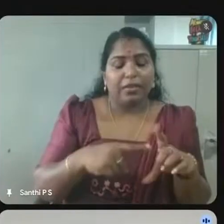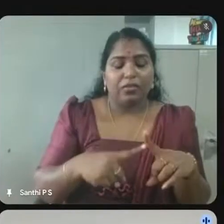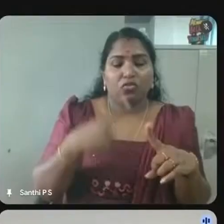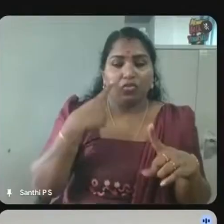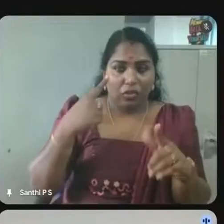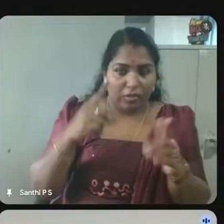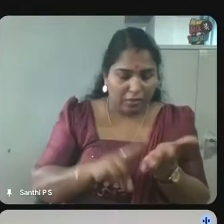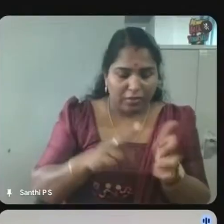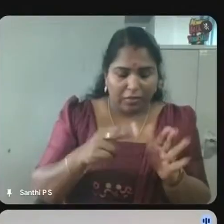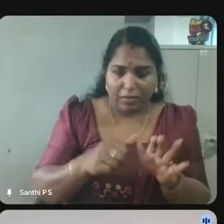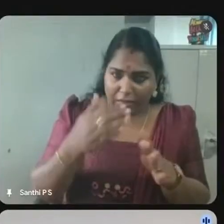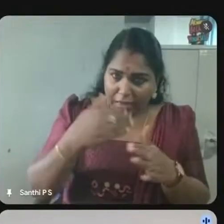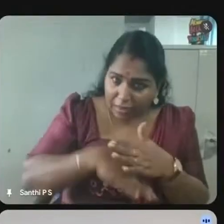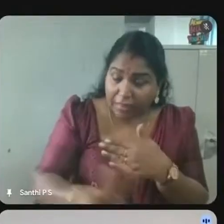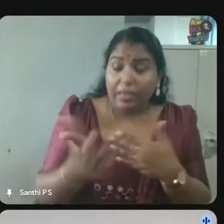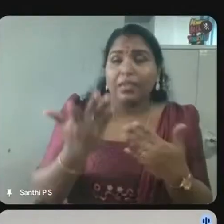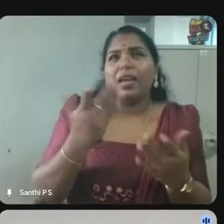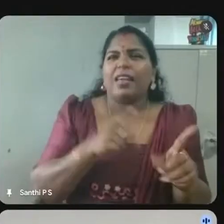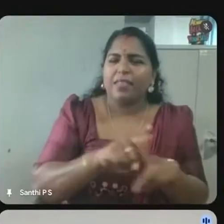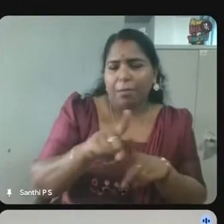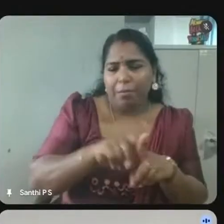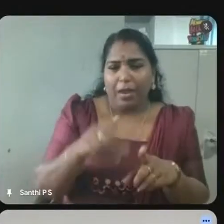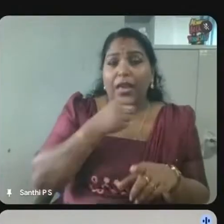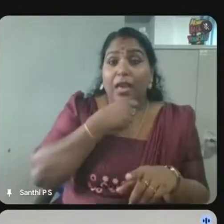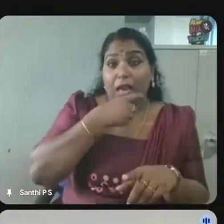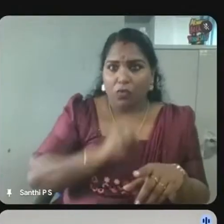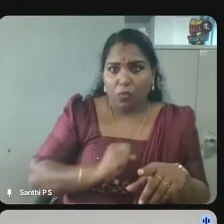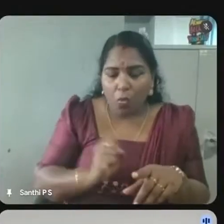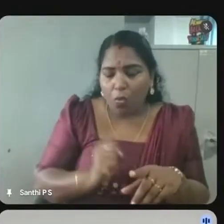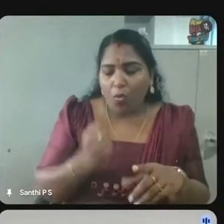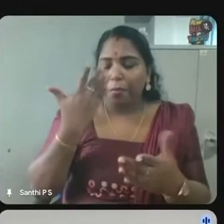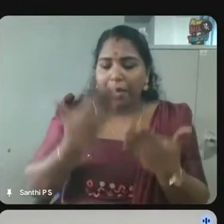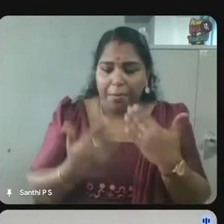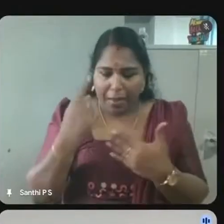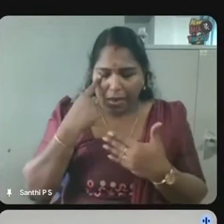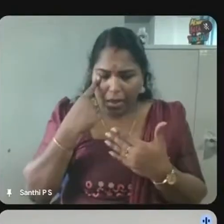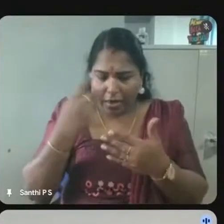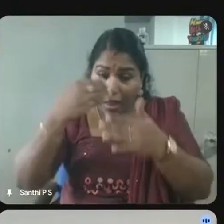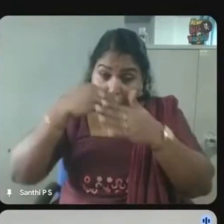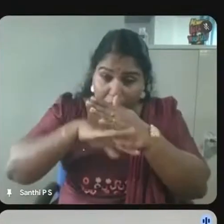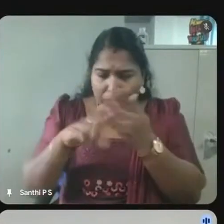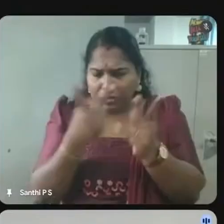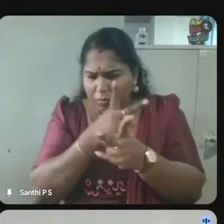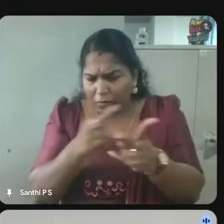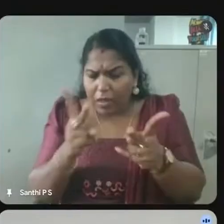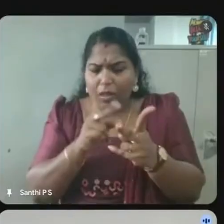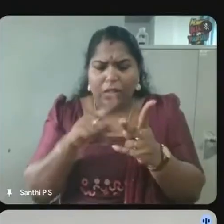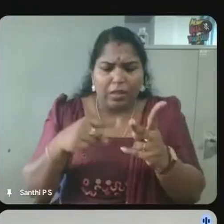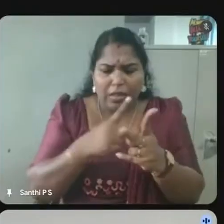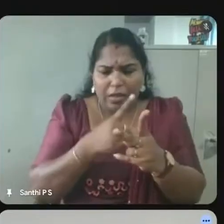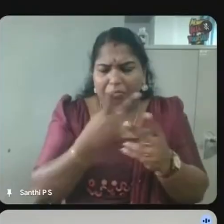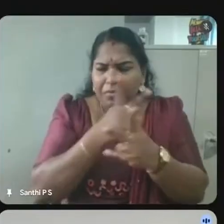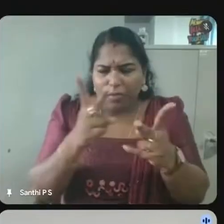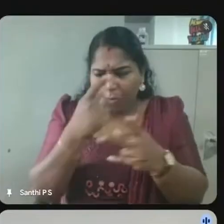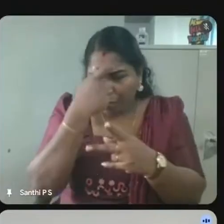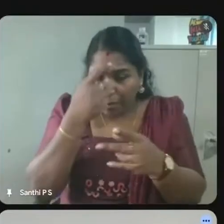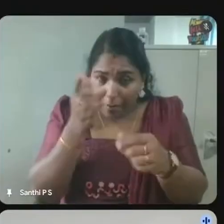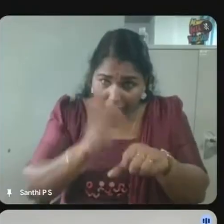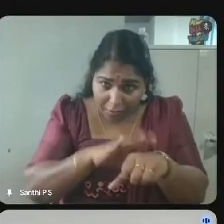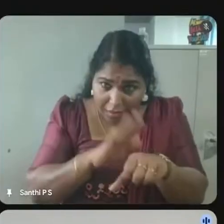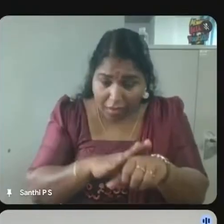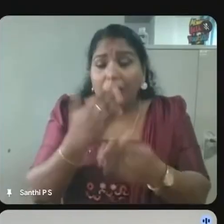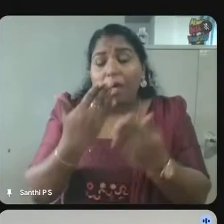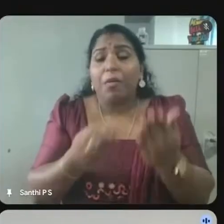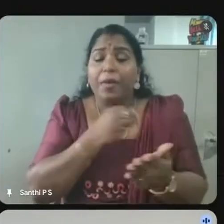ആയിട്ടുള്ള മാക്യുലർ ഡീജനറേഷൻസ്, ചിലതിനൊന്നും നമുക്ക് ചികിത്സ ഇല്ല. ചിലതിന് ചികിത്സയുണ്ട്, ചിലതിന് ചികിത്സിച്ചാൽ തന്നെയും നമുക്ക് അത് കാഴ്ച